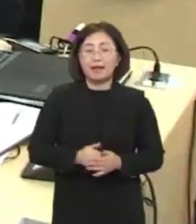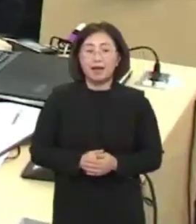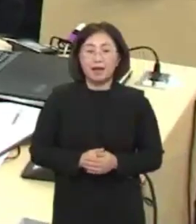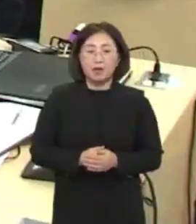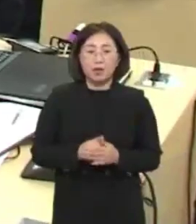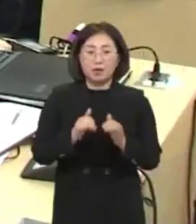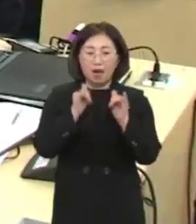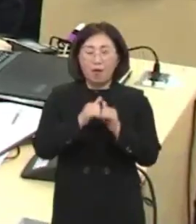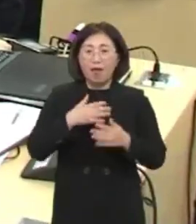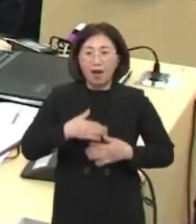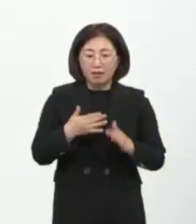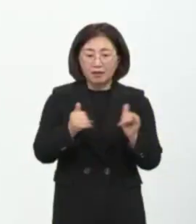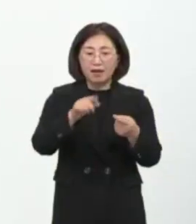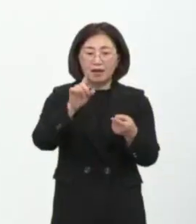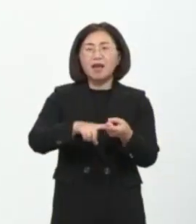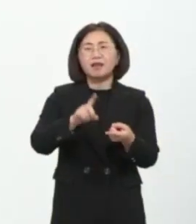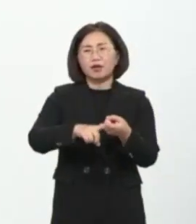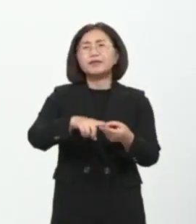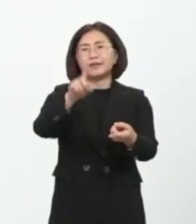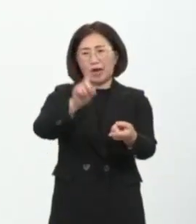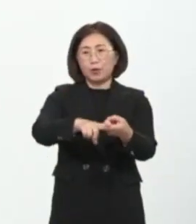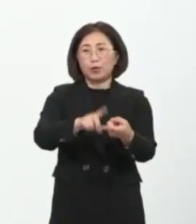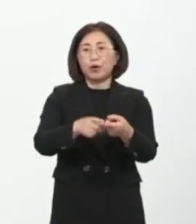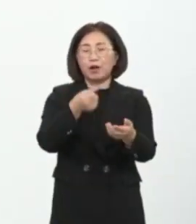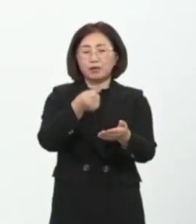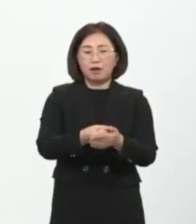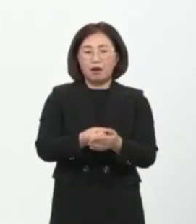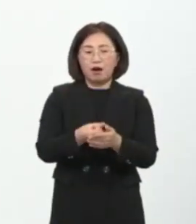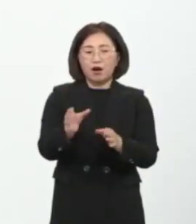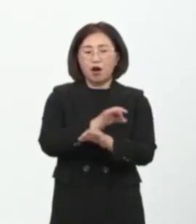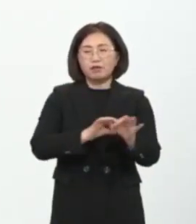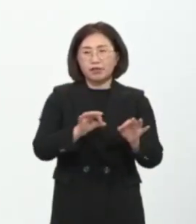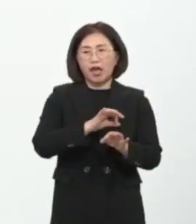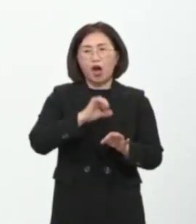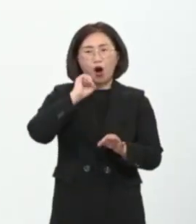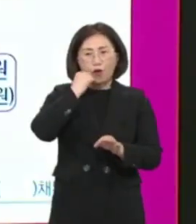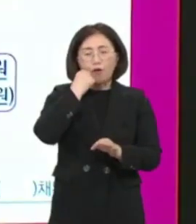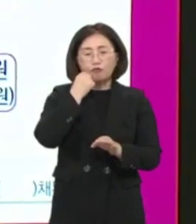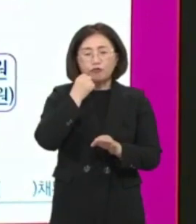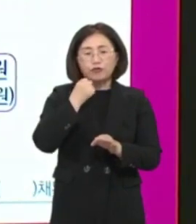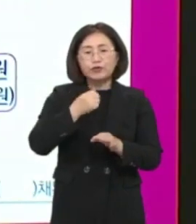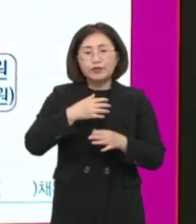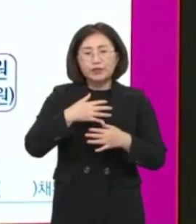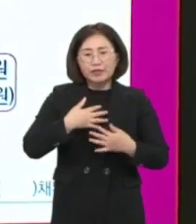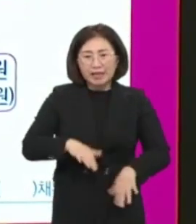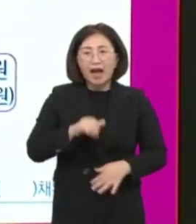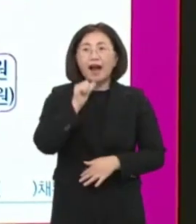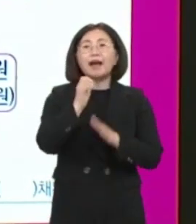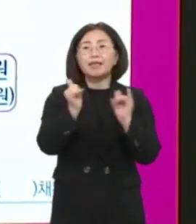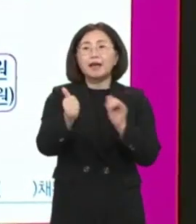사회적 약자에 대한 예산은 대부분 그대로 유지해 경제 위기에 취약한 계층에 대한 지원은 유지하기로 했습니다.